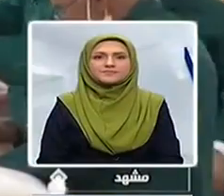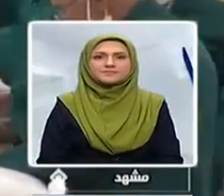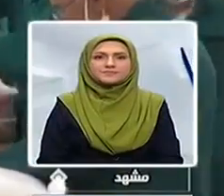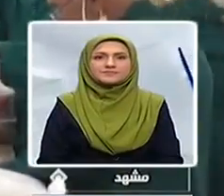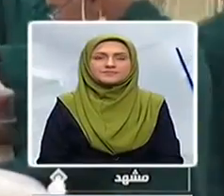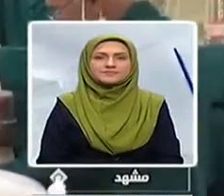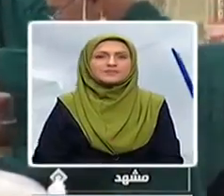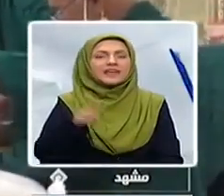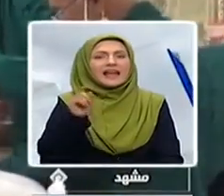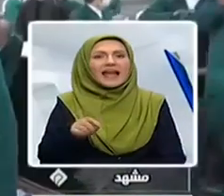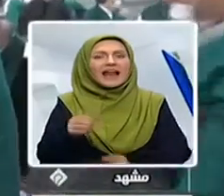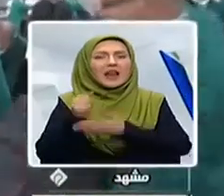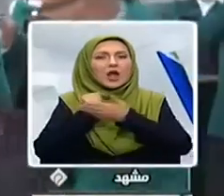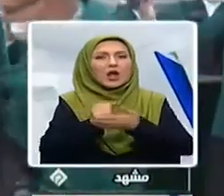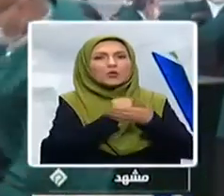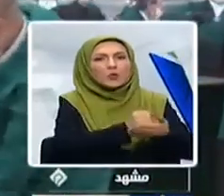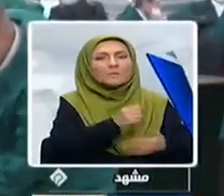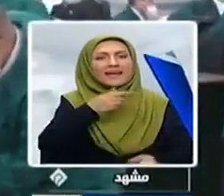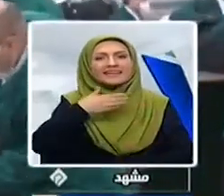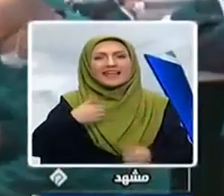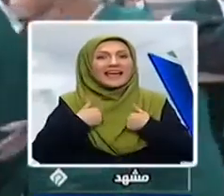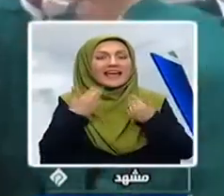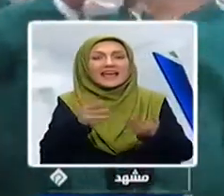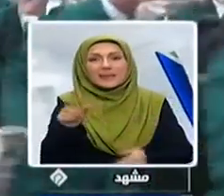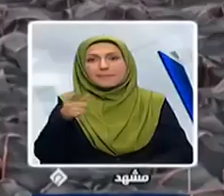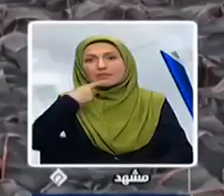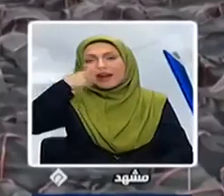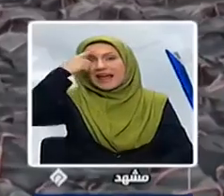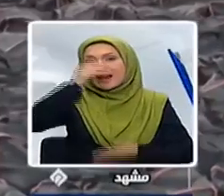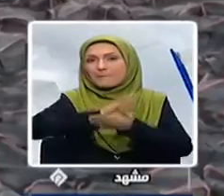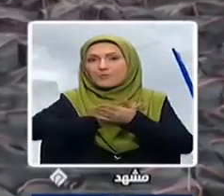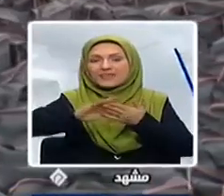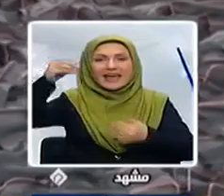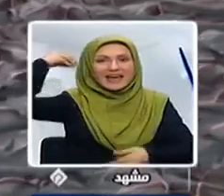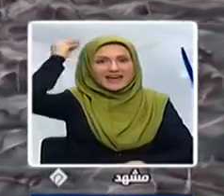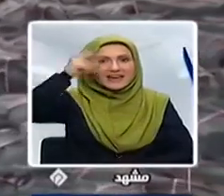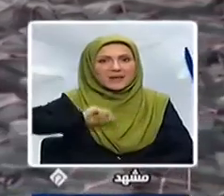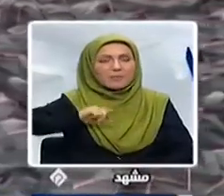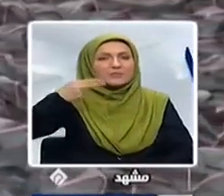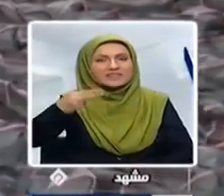سبد سبد کمک خدام بارگاه رضوی آماده می شود برای گسترش همدلی.